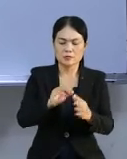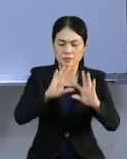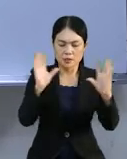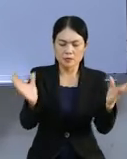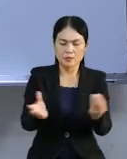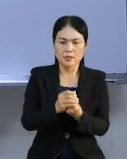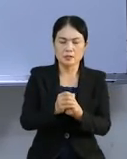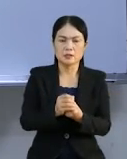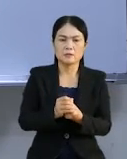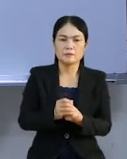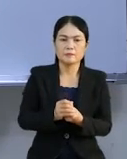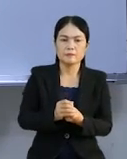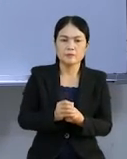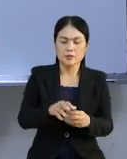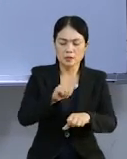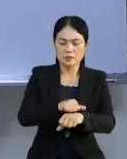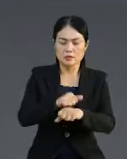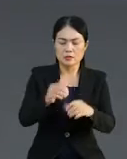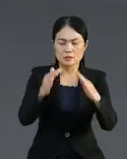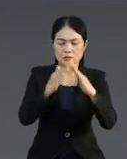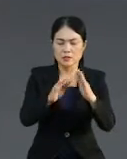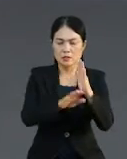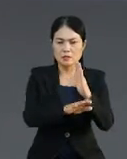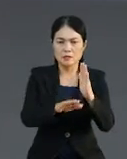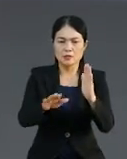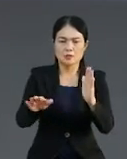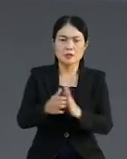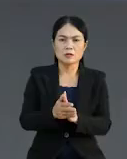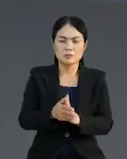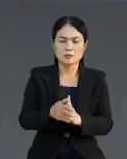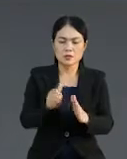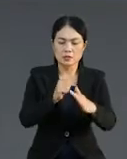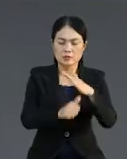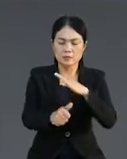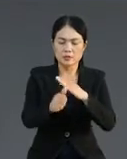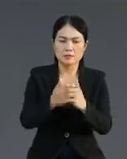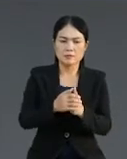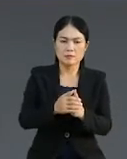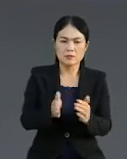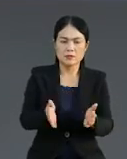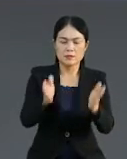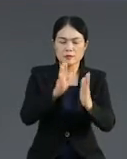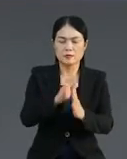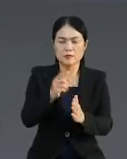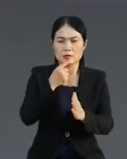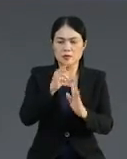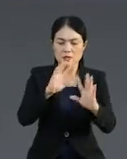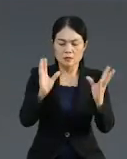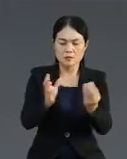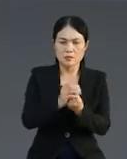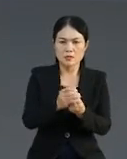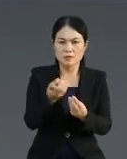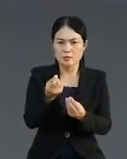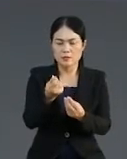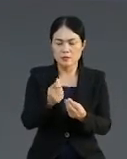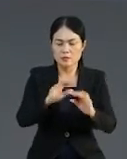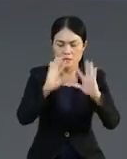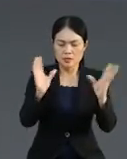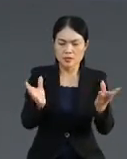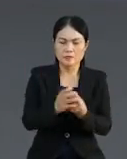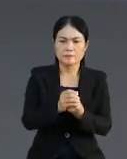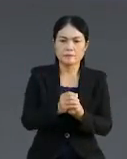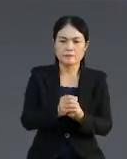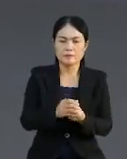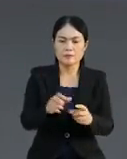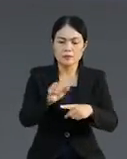xạ rộng. Chà, cách cạp tè rộng bỏ cốn cứ nơi khẳng kháu. Chố prạp chầm nuốn tực prạ xạ